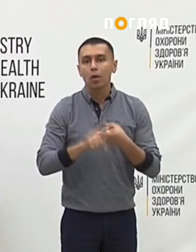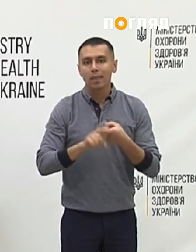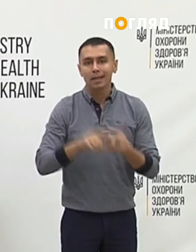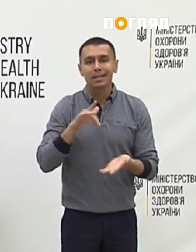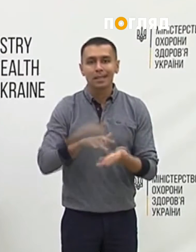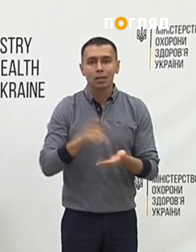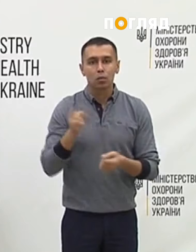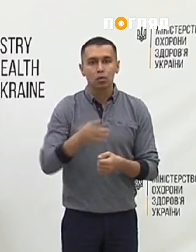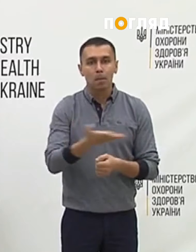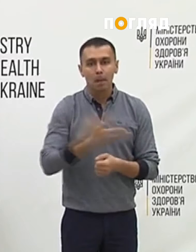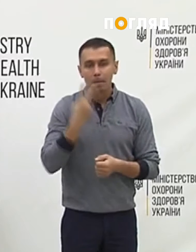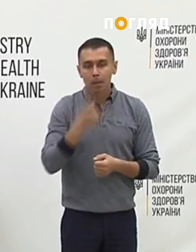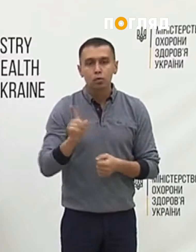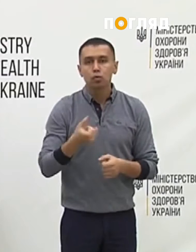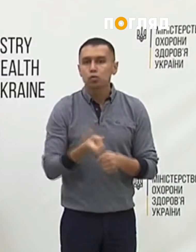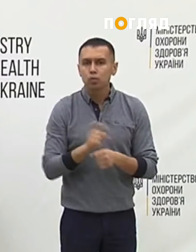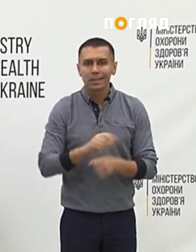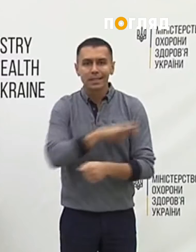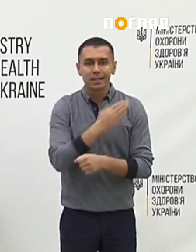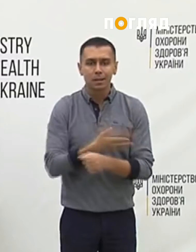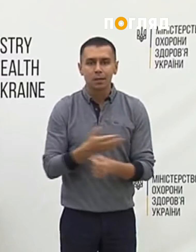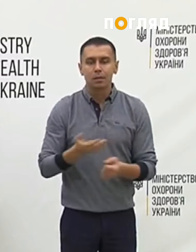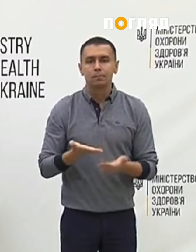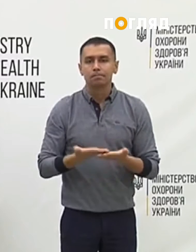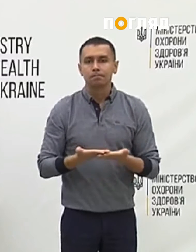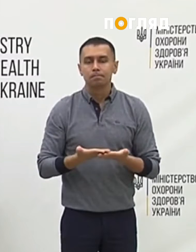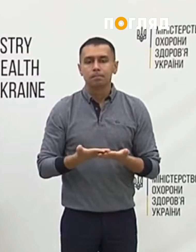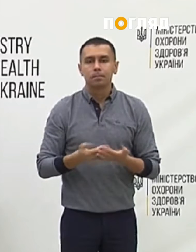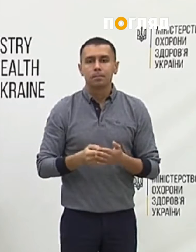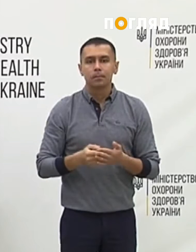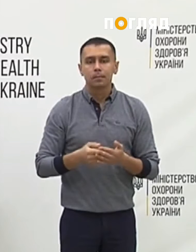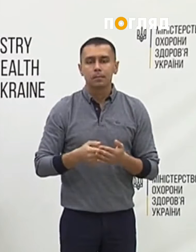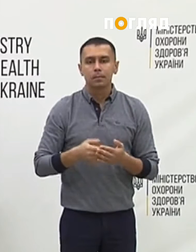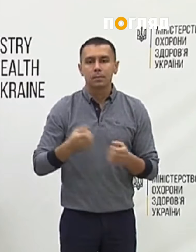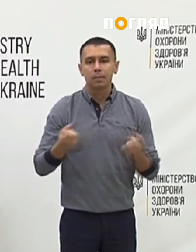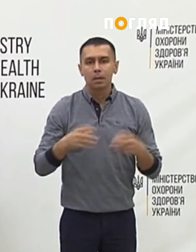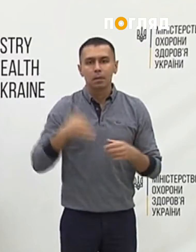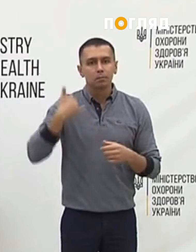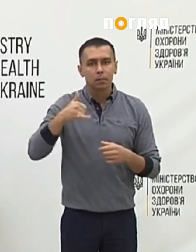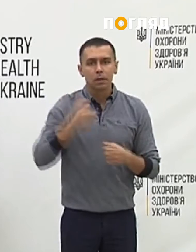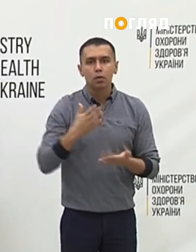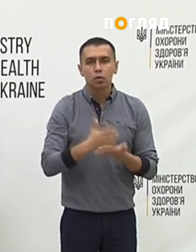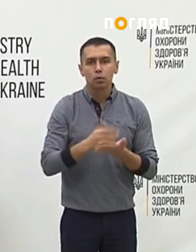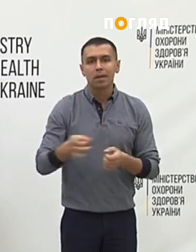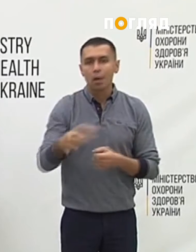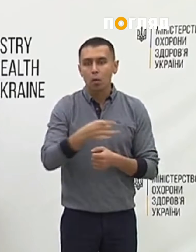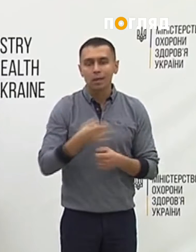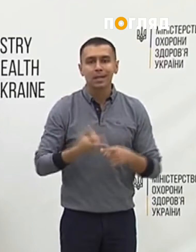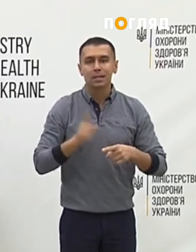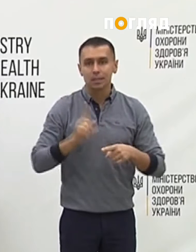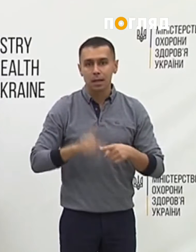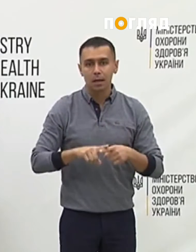контакт-центр, тому що ми бачимо, що дуже сильно збоять гарячі лінії, які розташовані в регіонах.